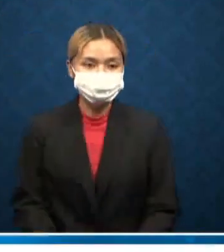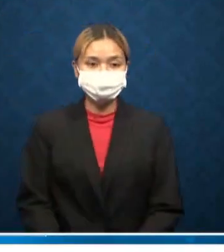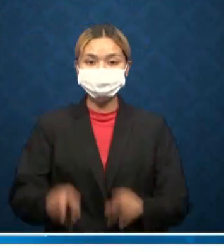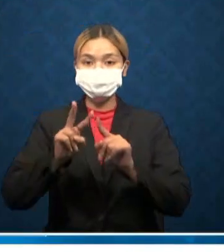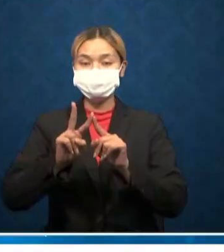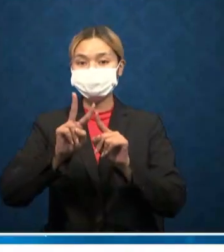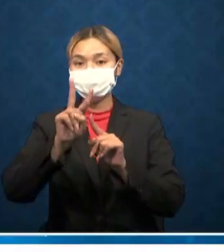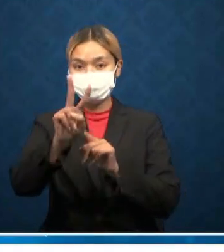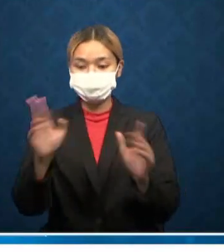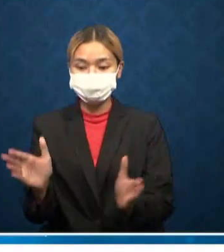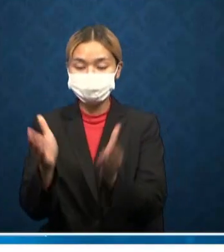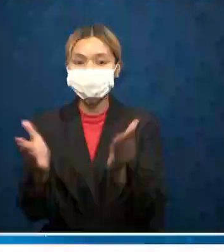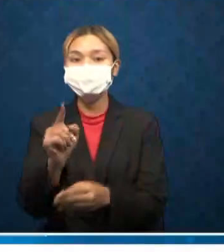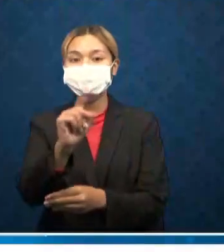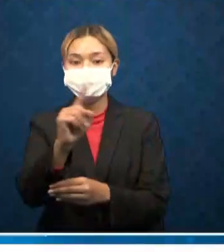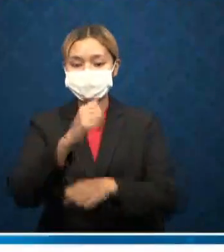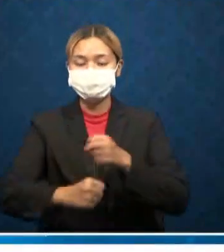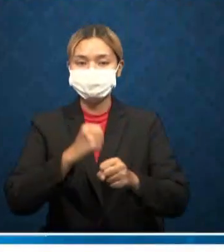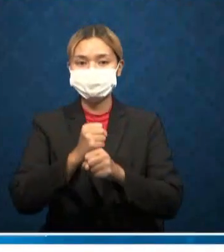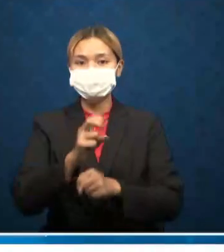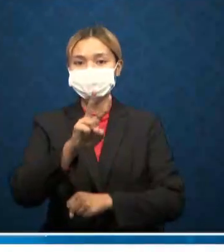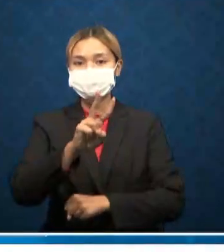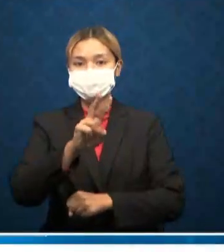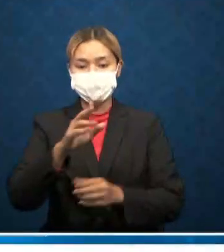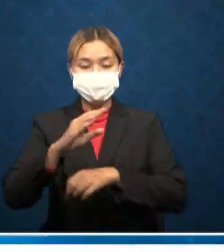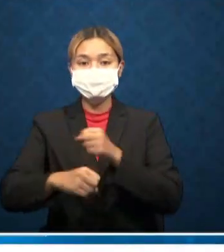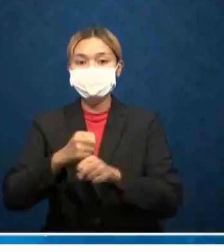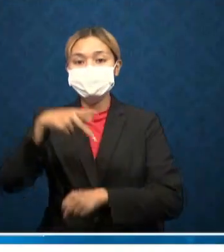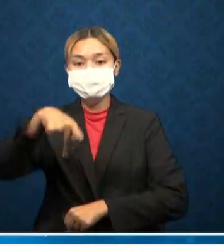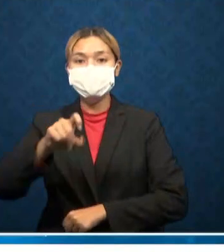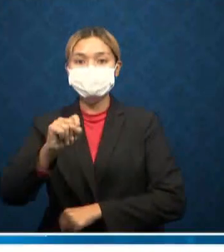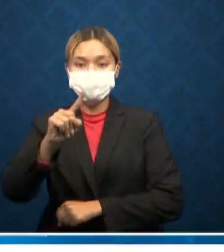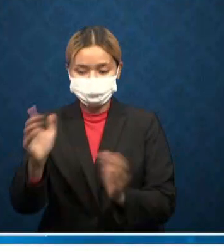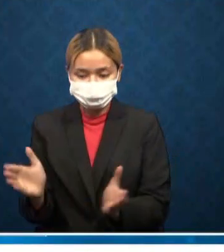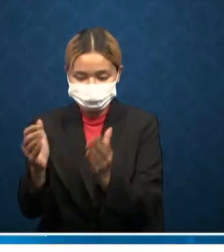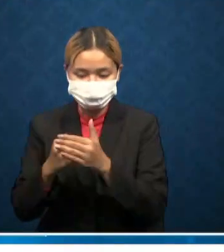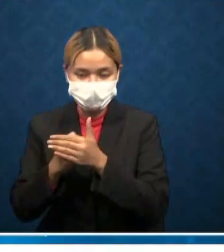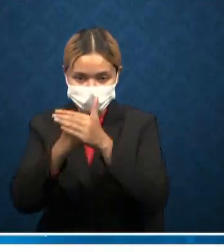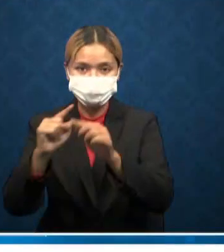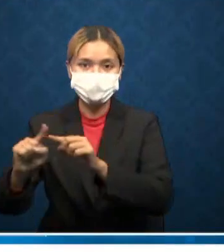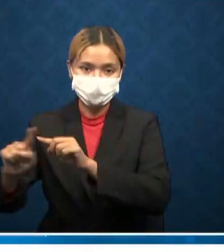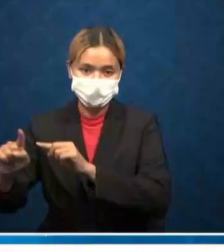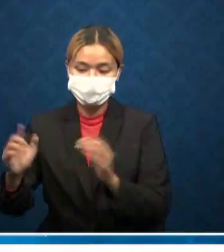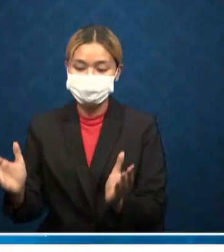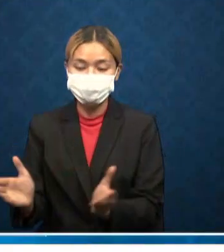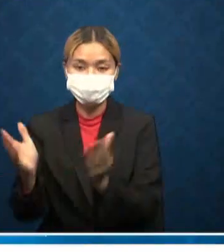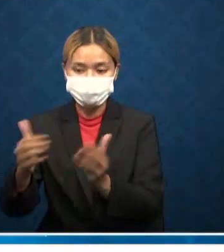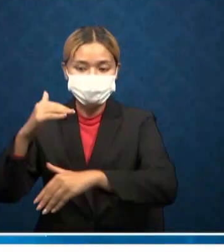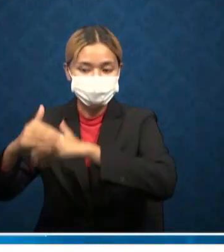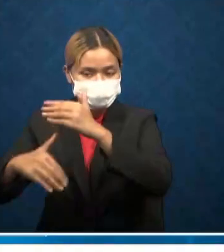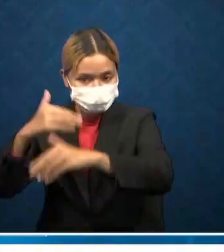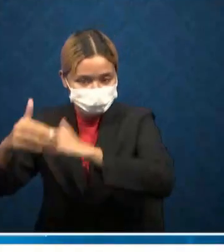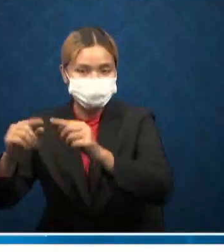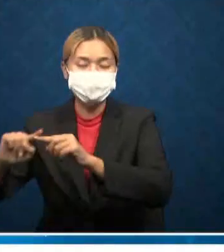ไตรภาคีศิลปวัฒนธรรมผชเกิดขึ้นให้ได้ด้วยเหตุผลก็คือสนับสนุนและส่งเสริม